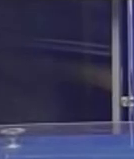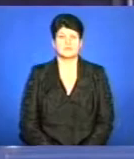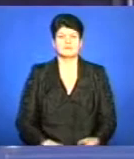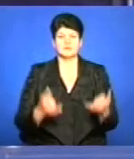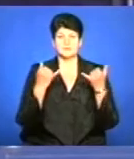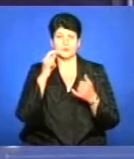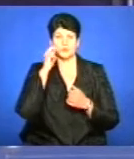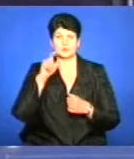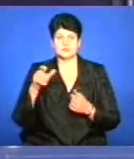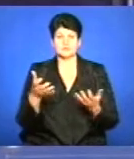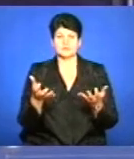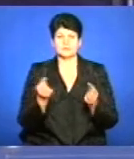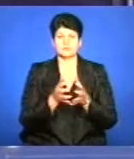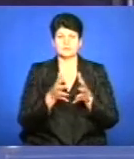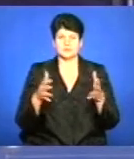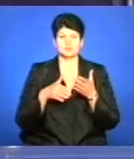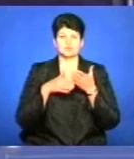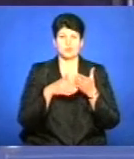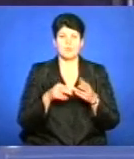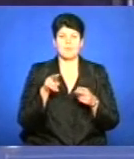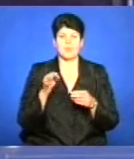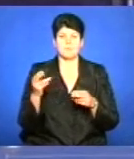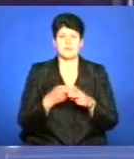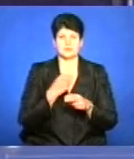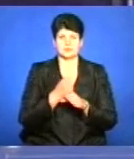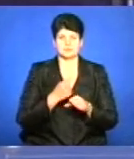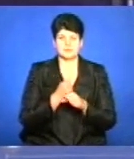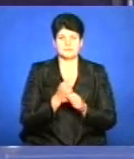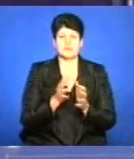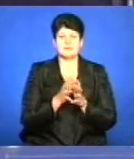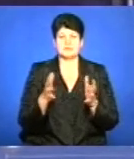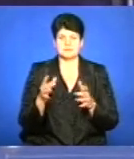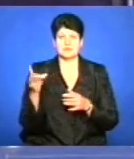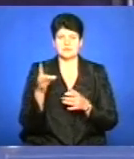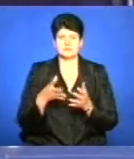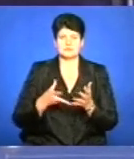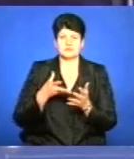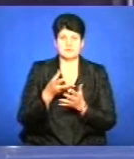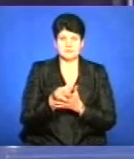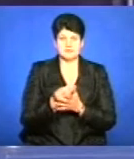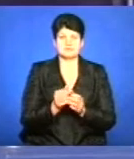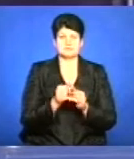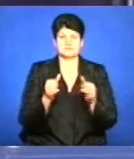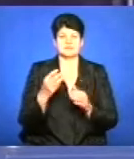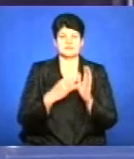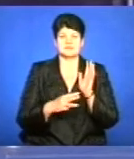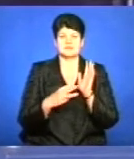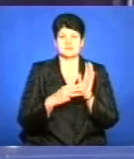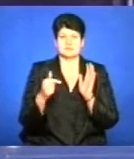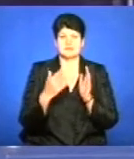Відтепер українці отримуватимуть більшу допомогу по безробіттю. Максимальний розмір виплат зріс на 78 гривень і